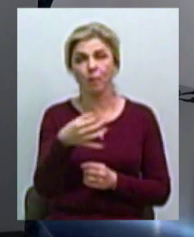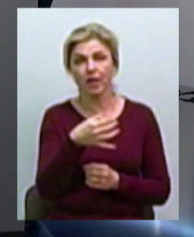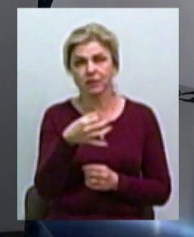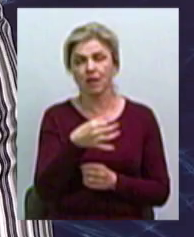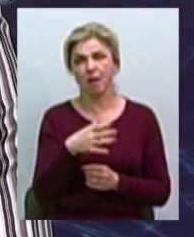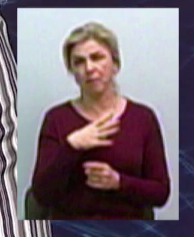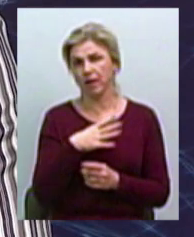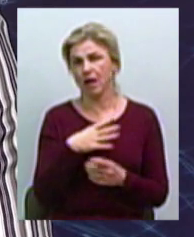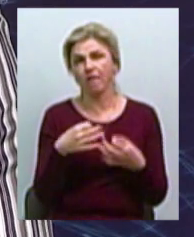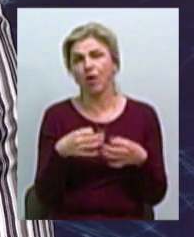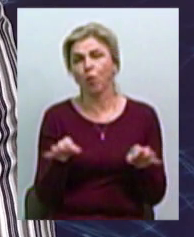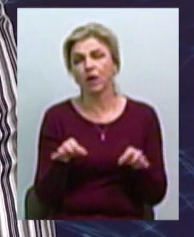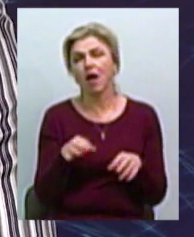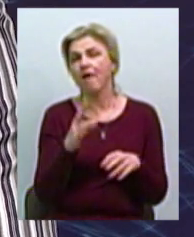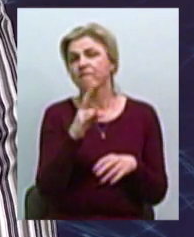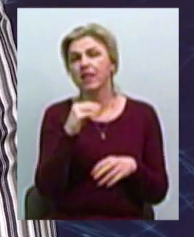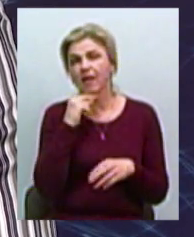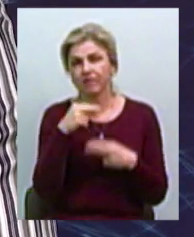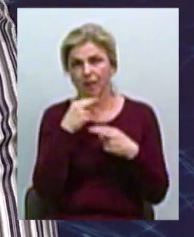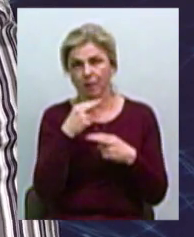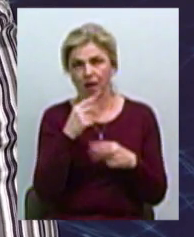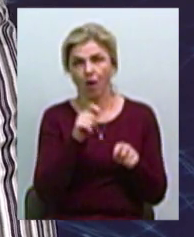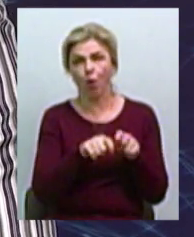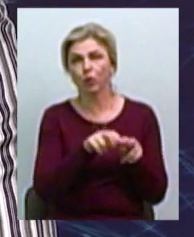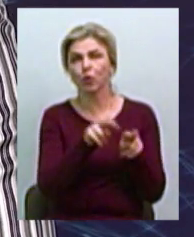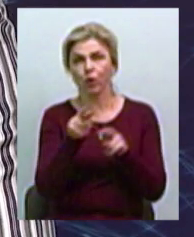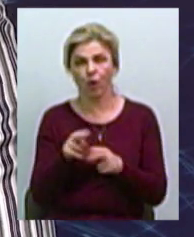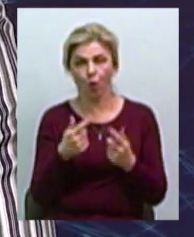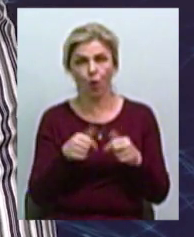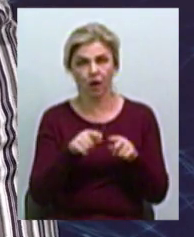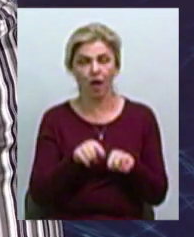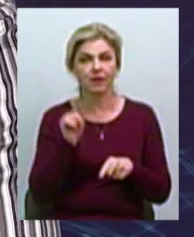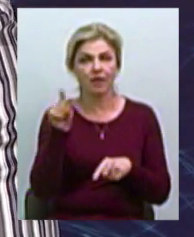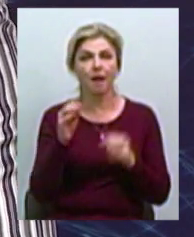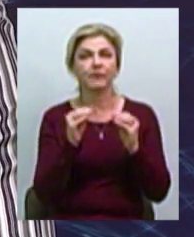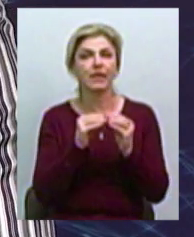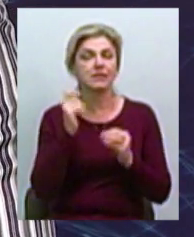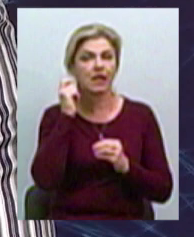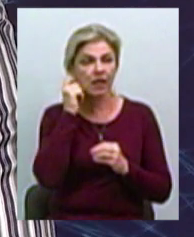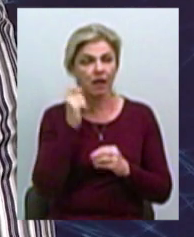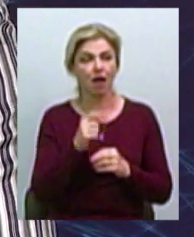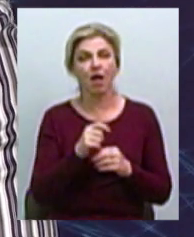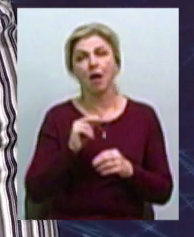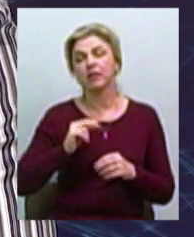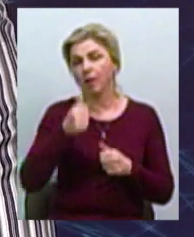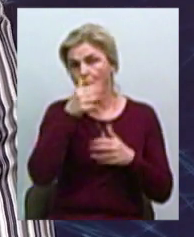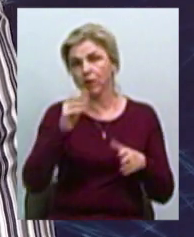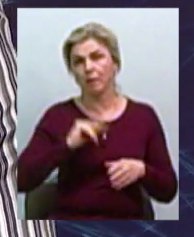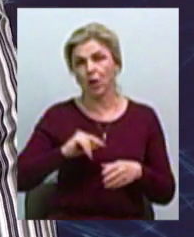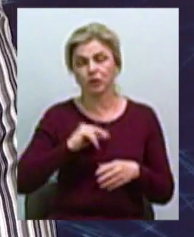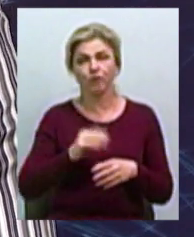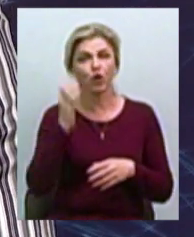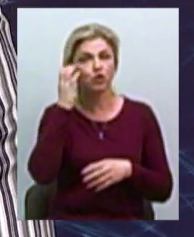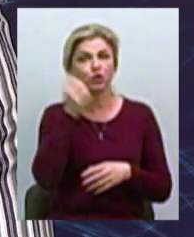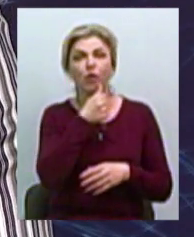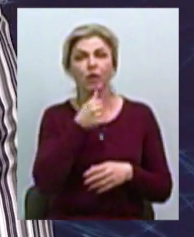фактично гуляли поза увагою контролюючих органів. І там десятиріччями могли працювати чорні сільгоспвиробники, до яких не завітає ніколи